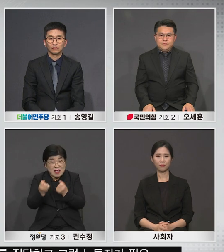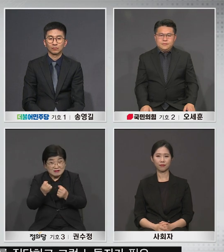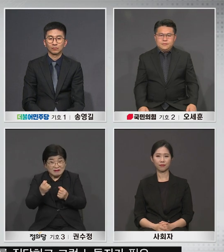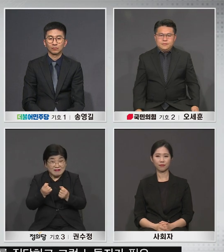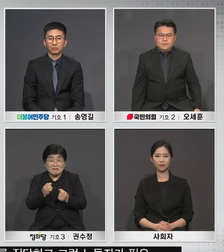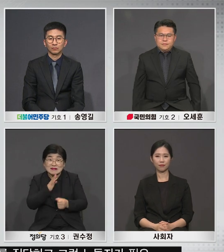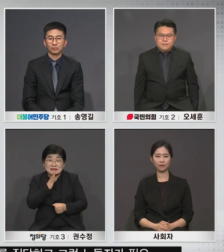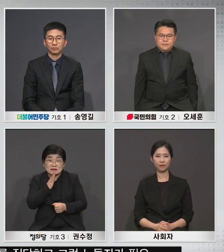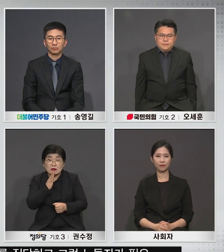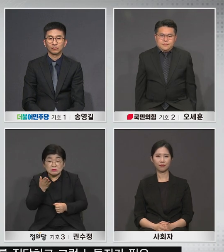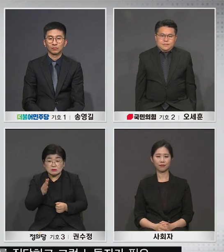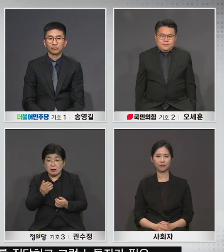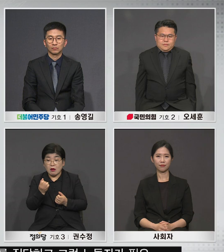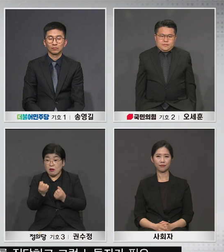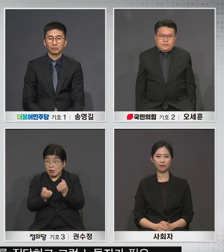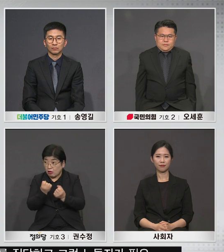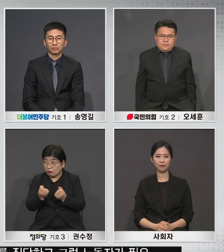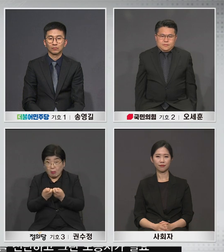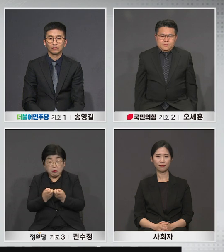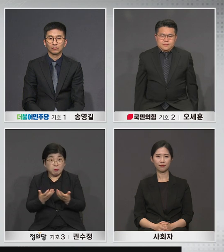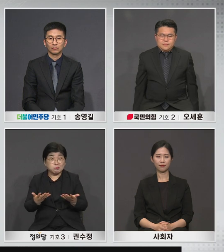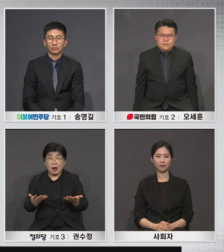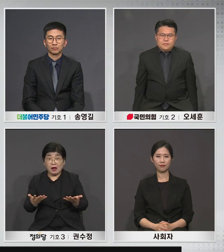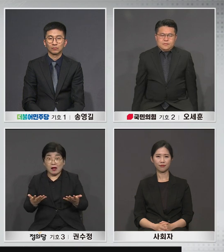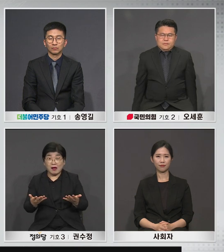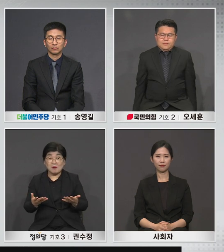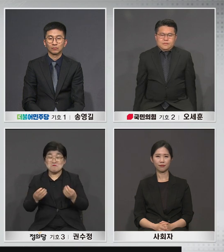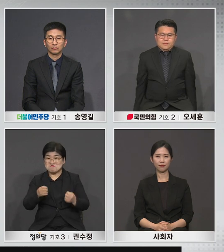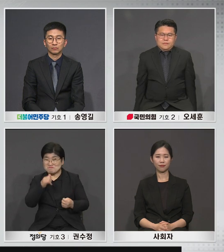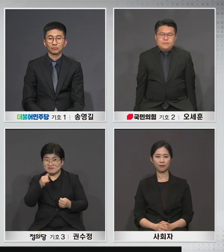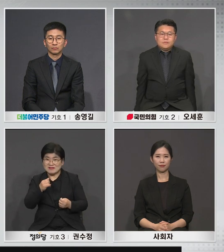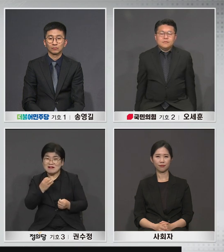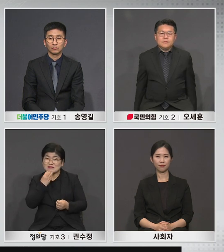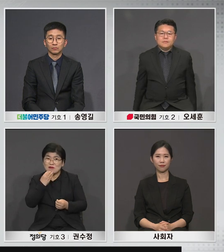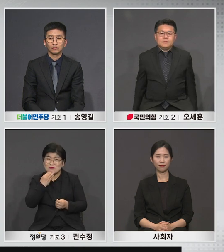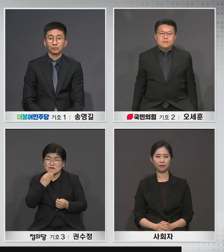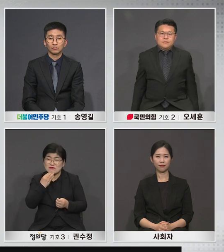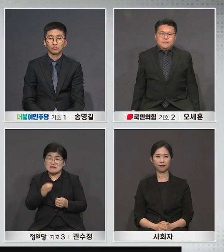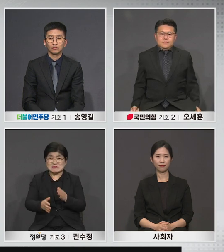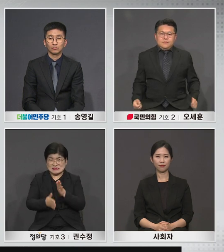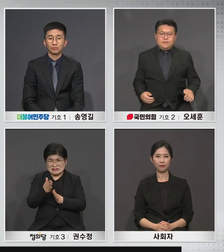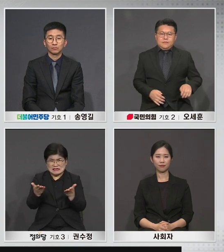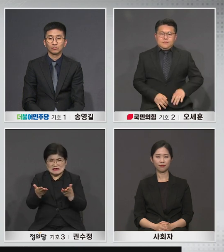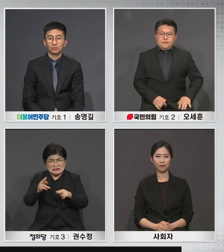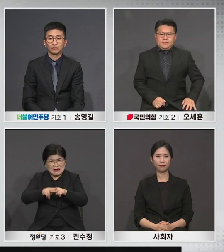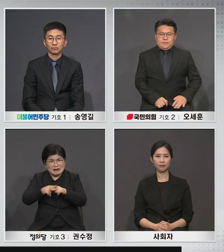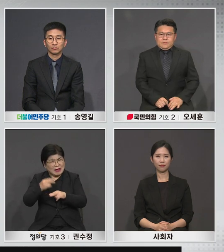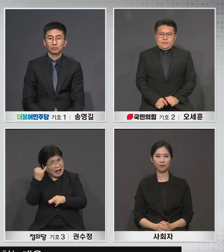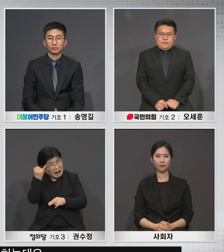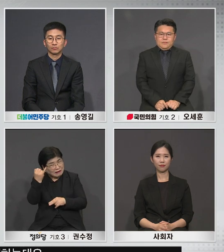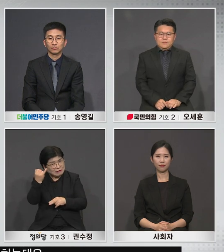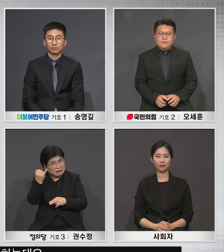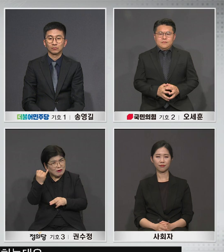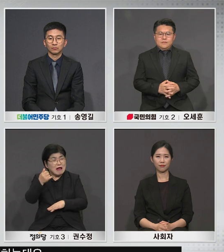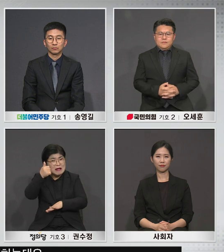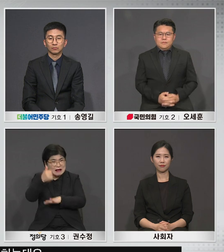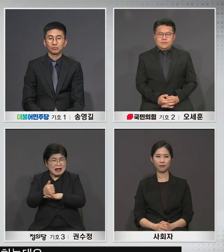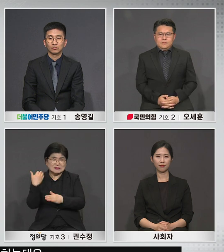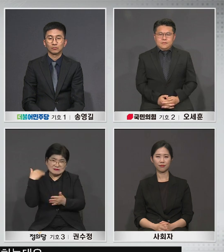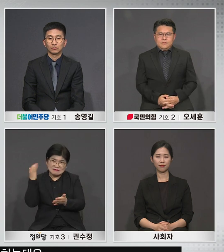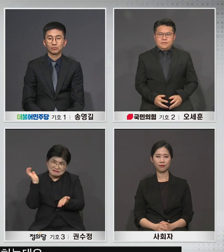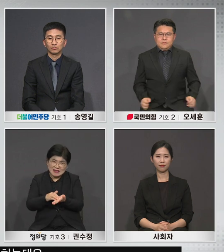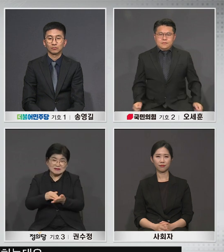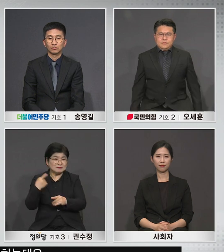여전히 아직 자전거 타는 법을 배우지 못한 시민도 많습니다. 그렇게 서울시가 일자리를 개발하고 그 일자리를 시민들께 돌려드리는 사업을